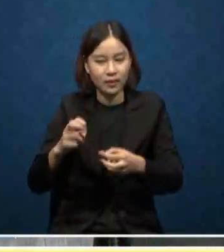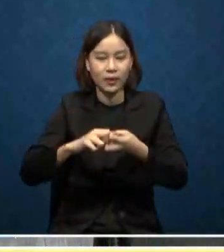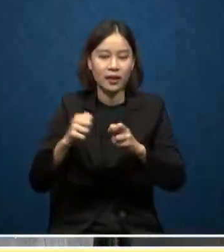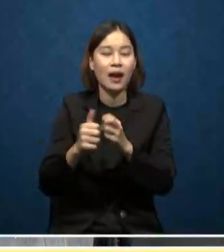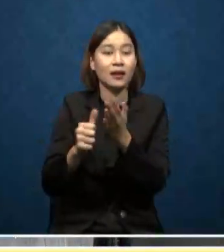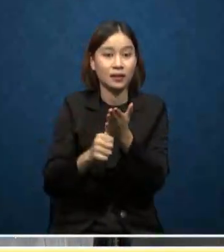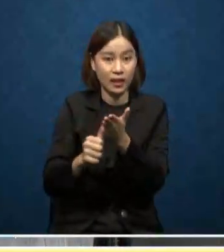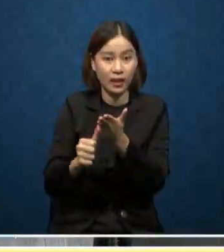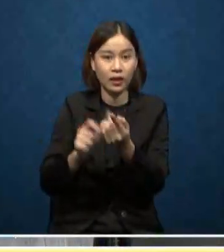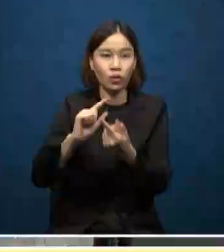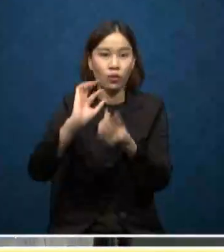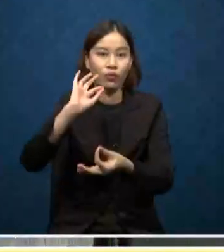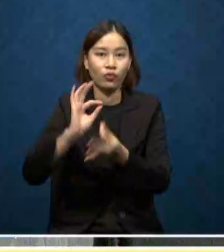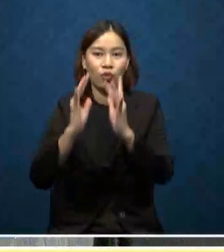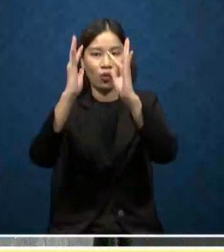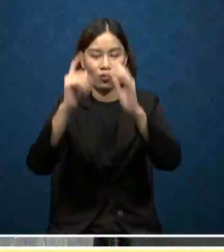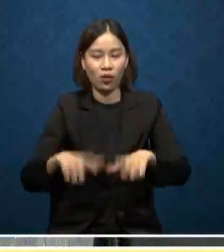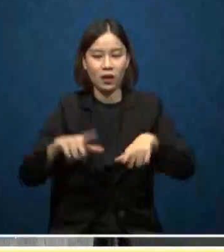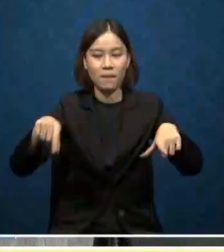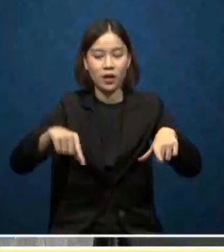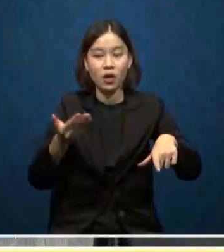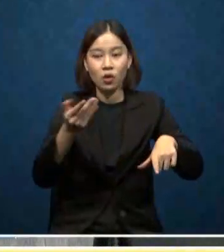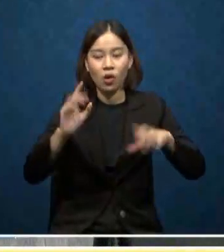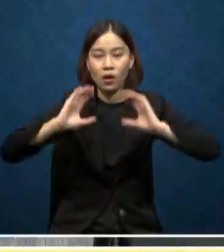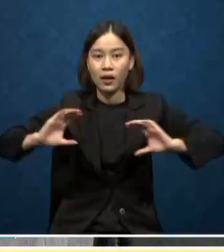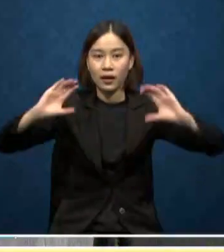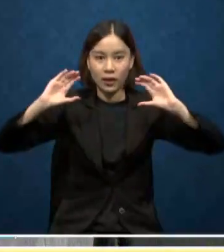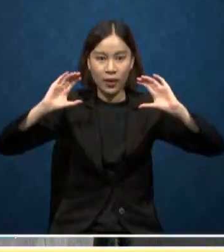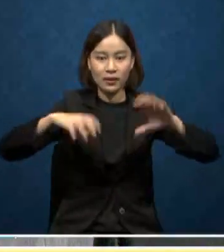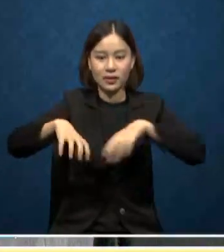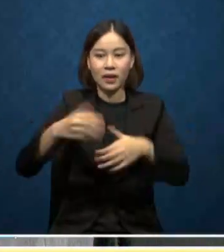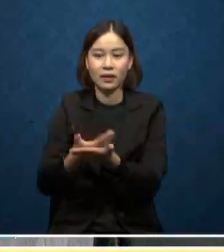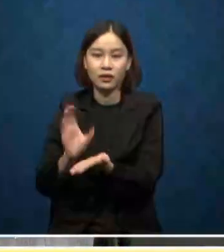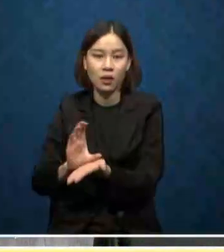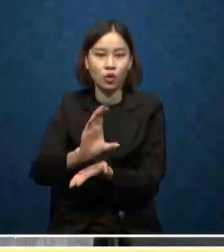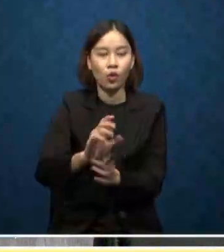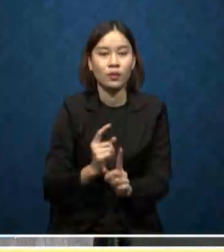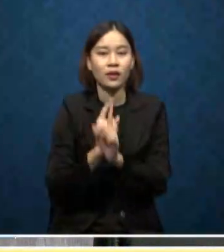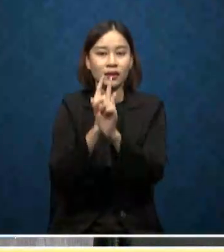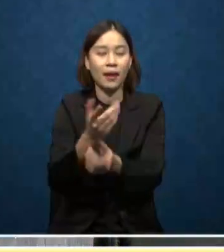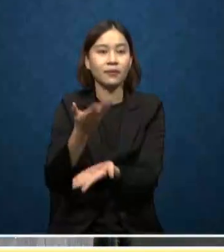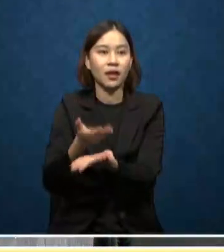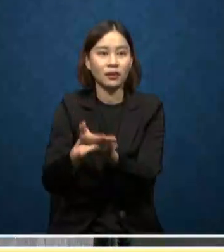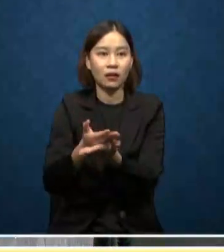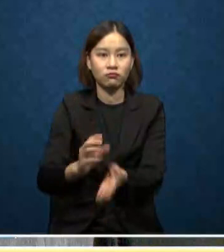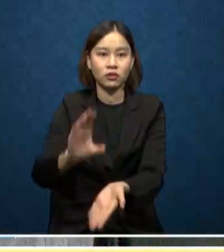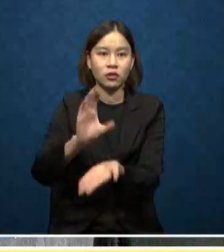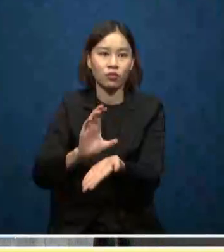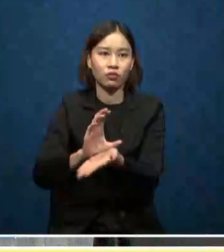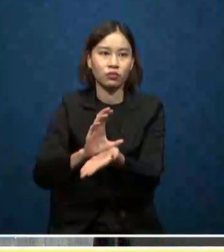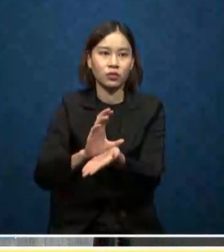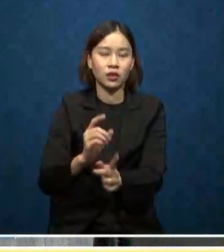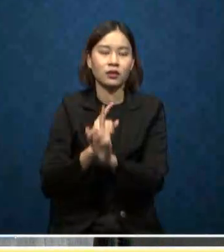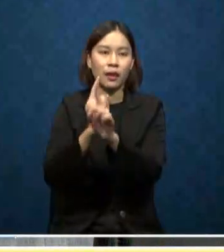ไขปัญหาการเผาในพื้นที่เกษตรกรรมโดยขอให้รัฐบาลจัดสรรงบประมาณตามกรอบวงเงินไม่เกินวงเงินตามข้อ